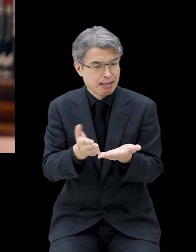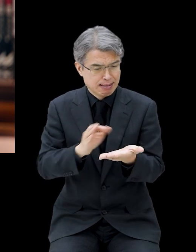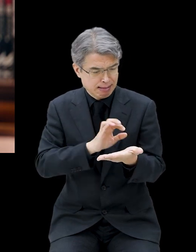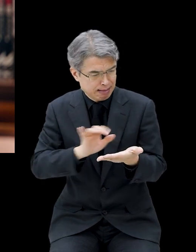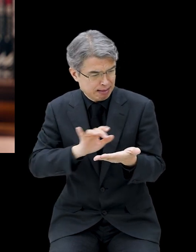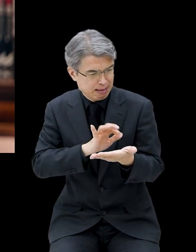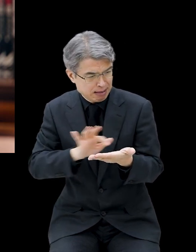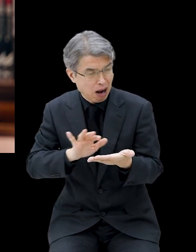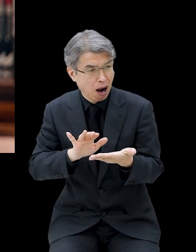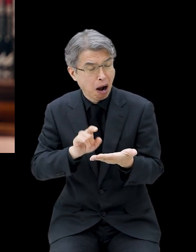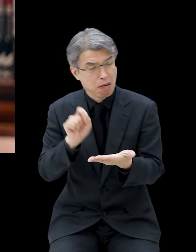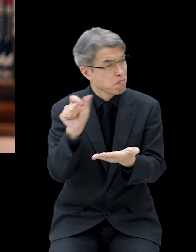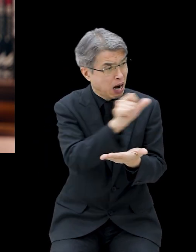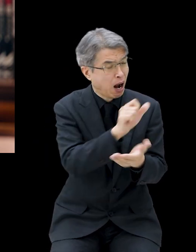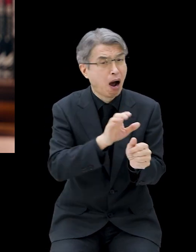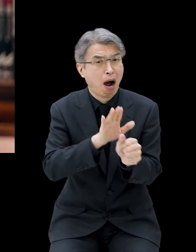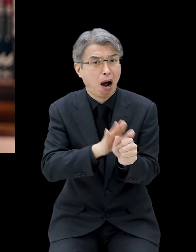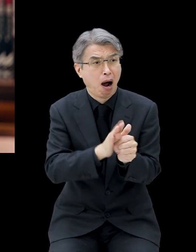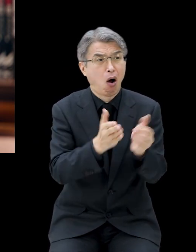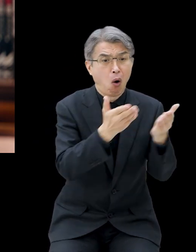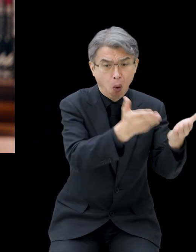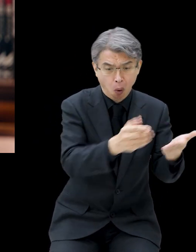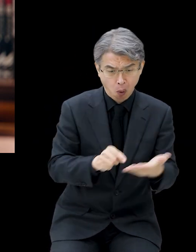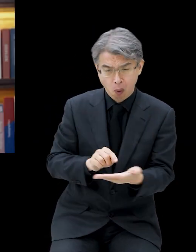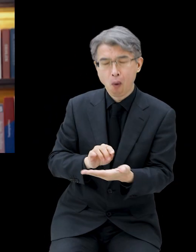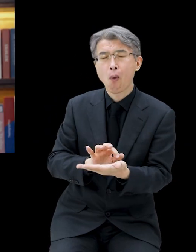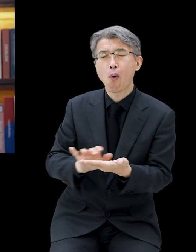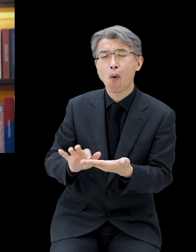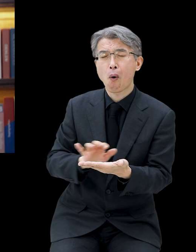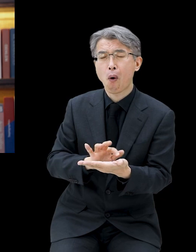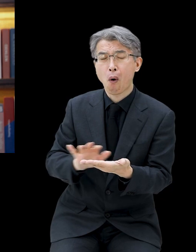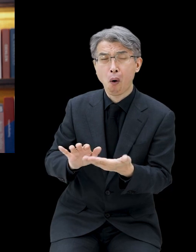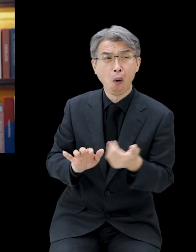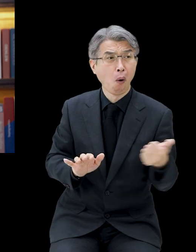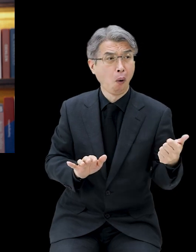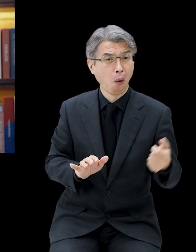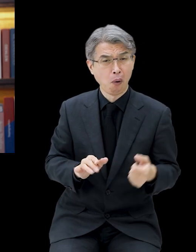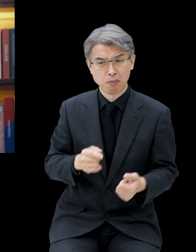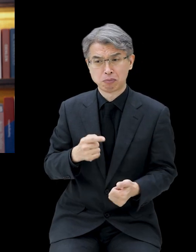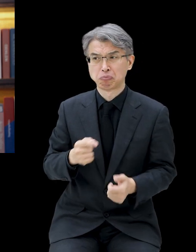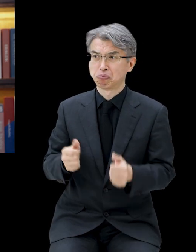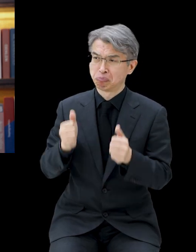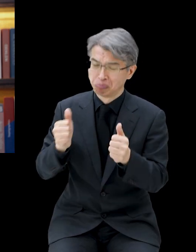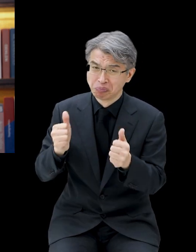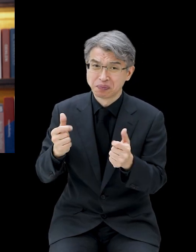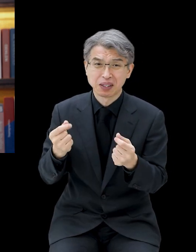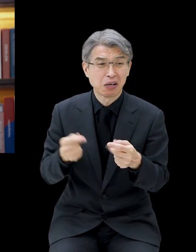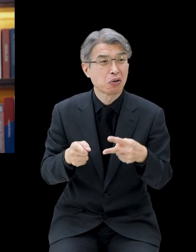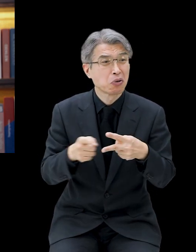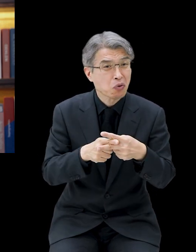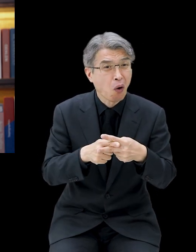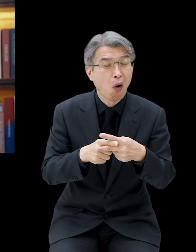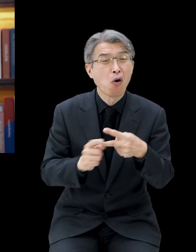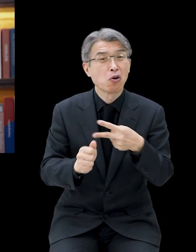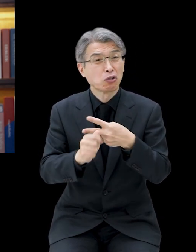굉장히 빠르고 반응도 좋습니다. 그리고 초중고등학교 교과서를